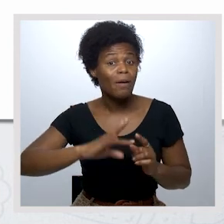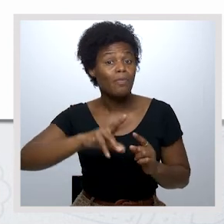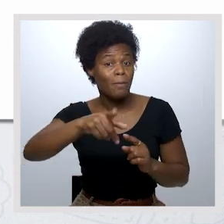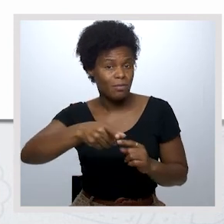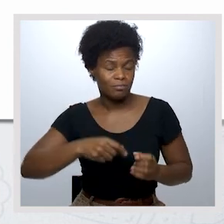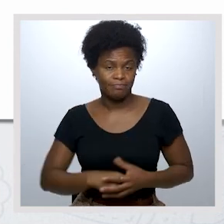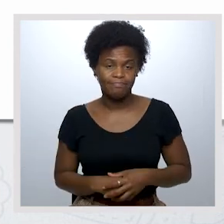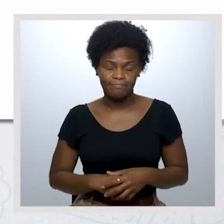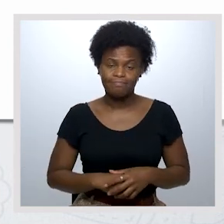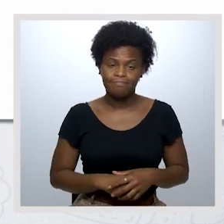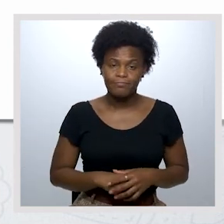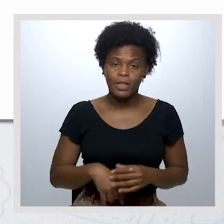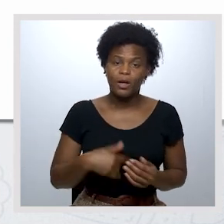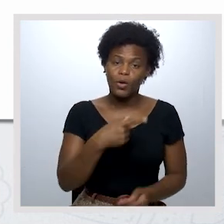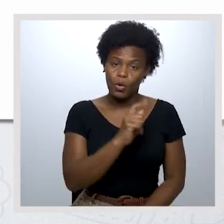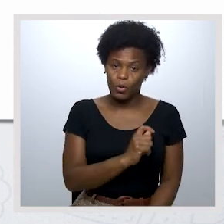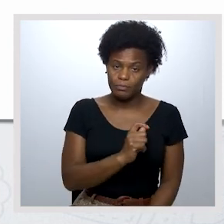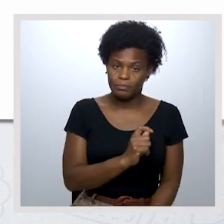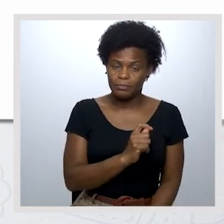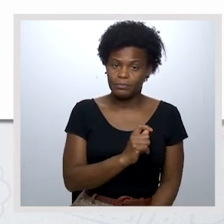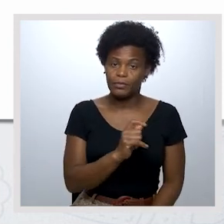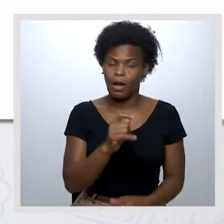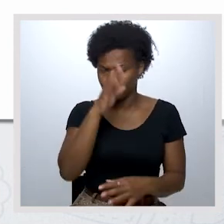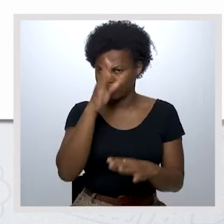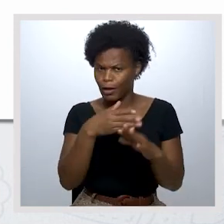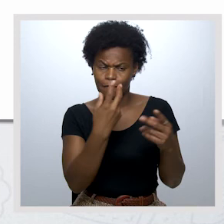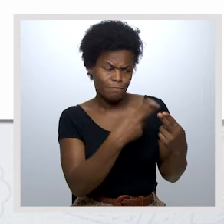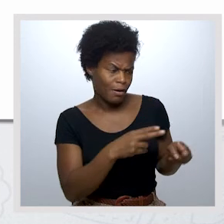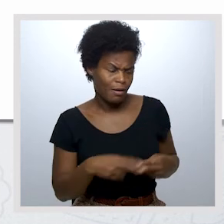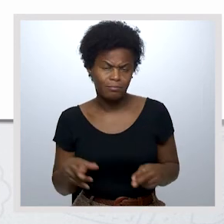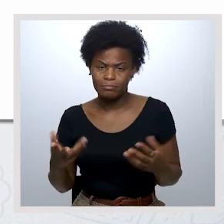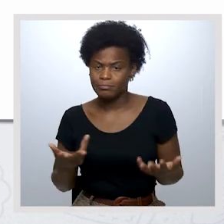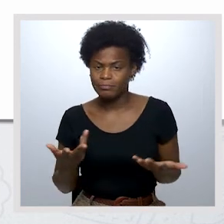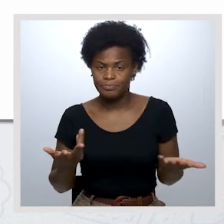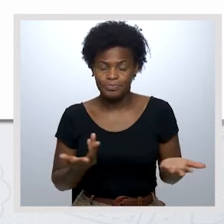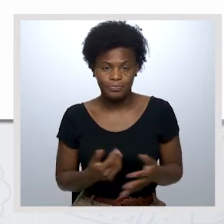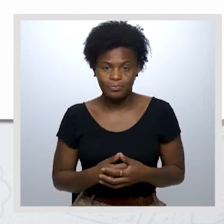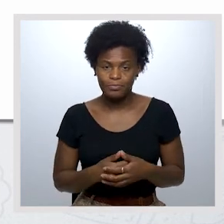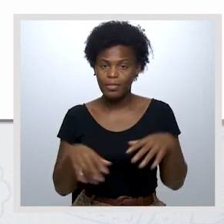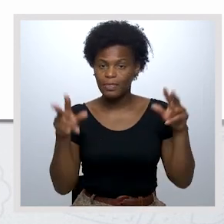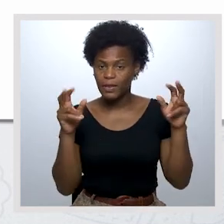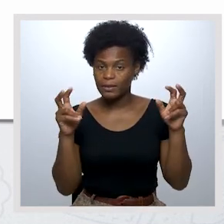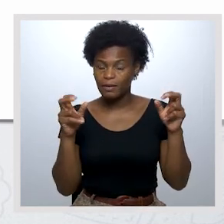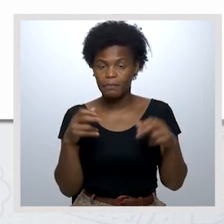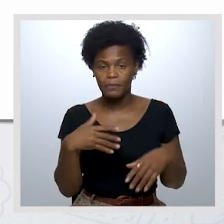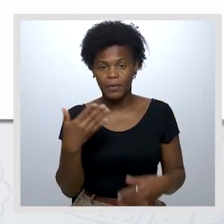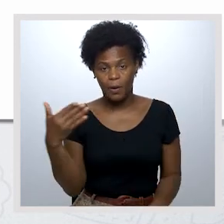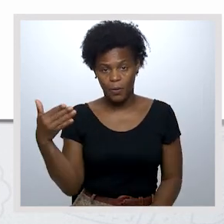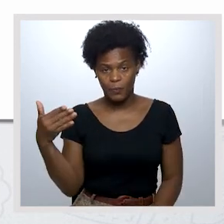Et E, faits divers, Titre